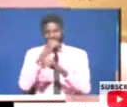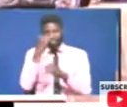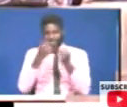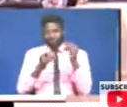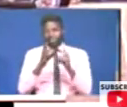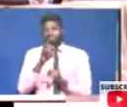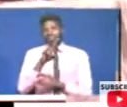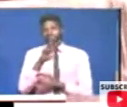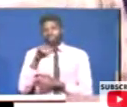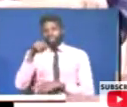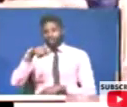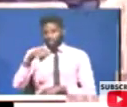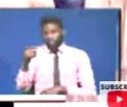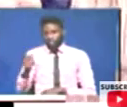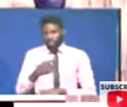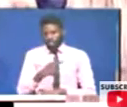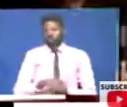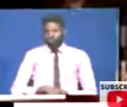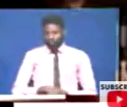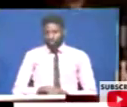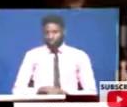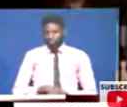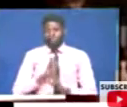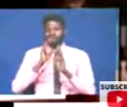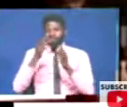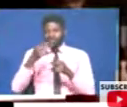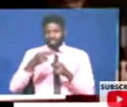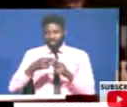mwezi huu. Nikiripotia darubini kutoka kaunti ya Kisumu, mimi ni Wycliffe Oketch.